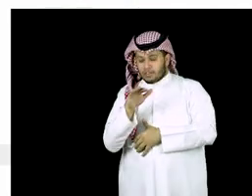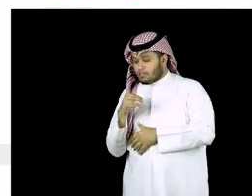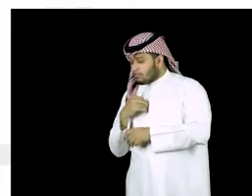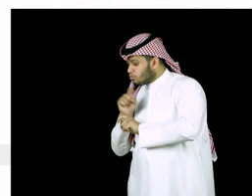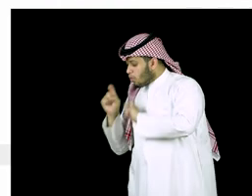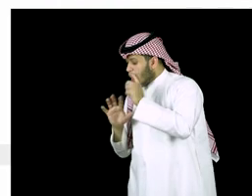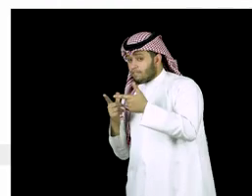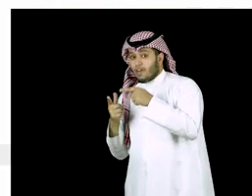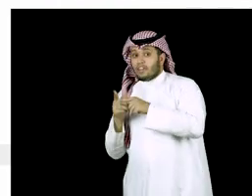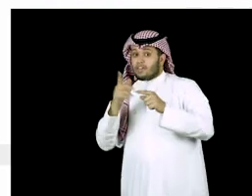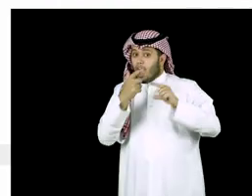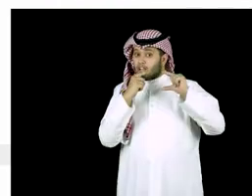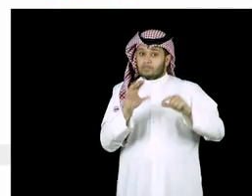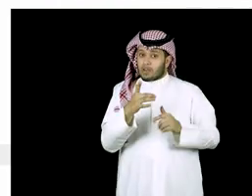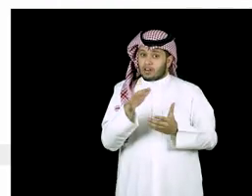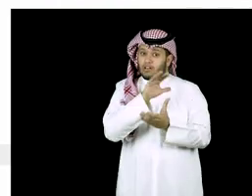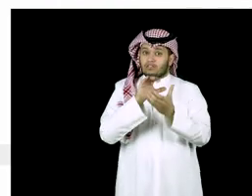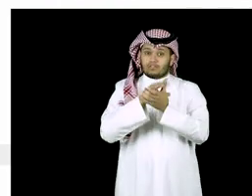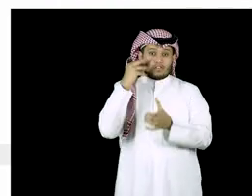رضي الله عنه